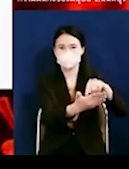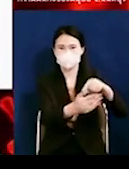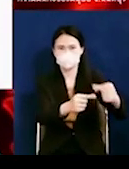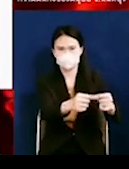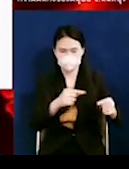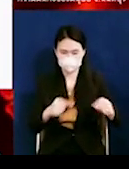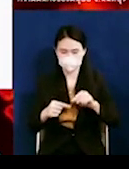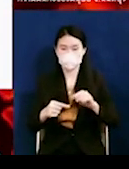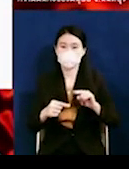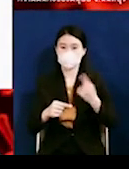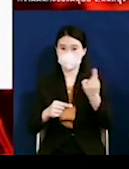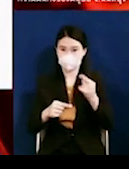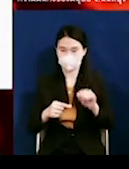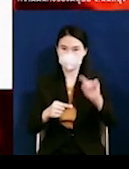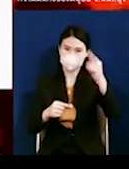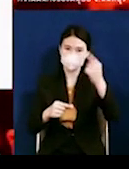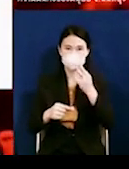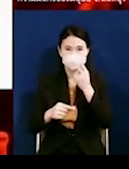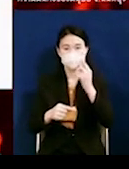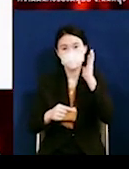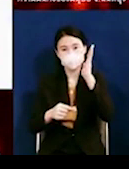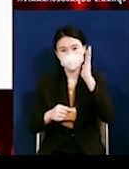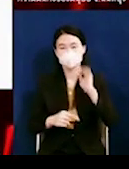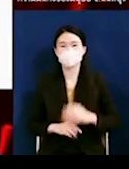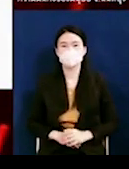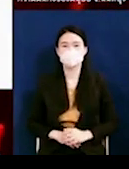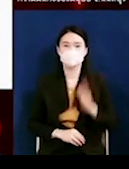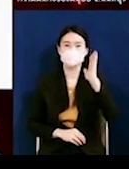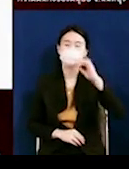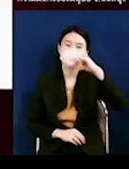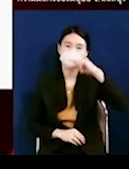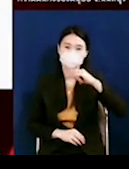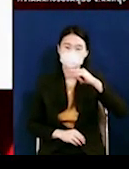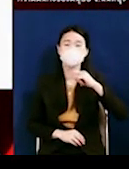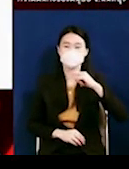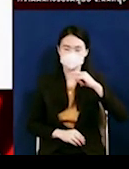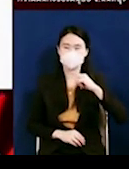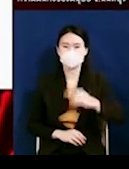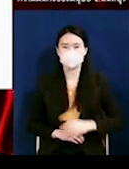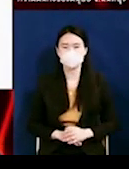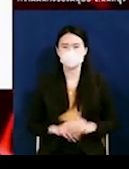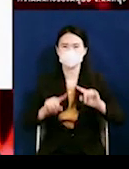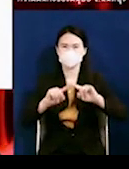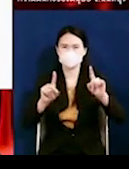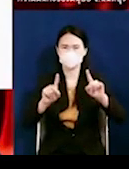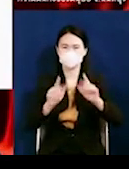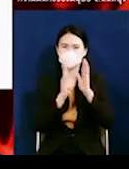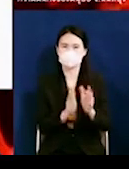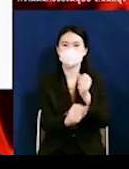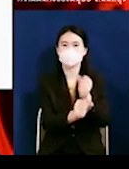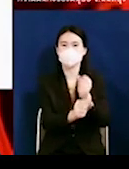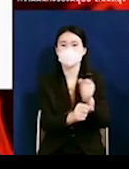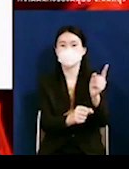ะครับเป็นตัวอย่างของผู้ชายไทยนะครับสัญชาติไทยนะฮะแต่ว่าเป็นเจ้าหน้าที่